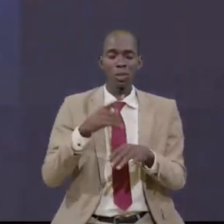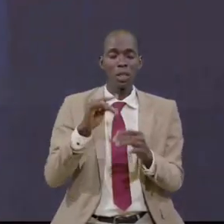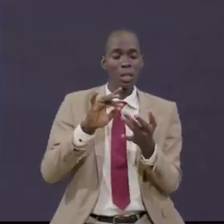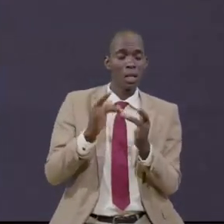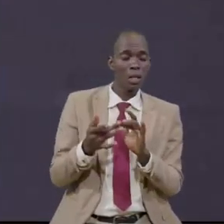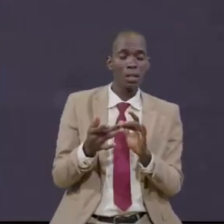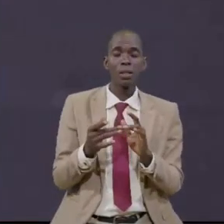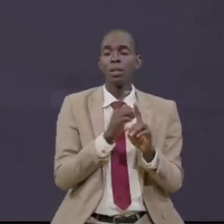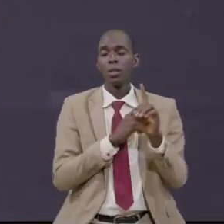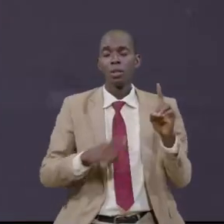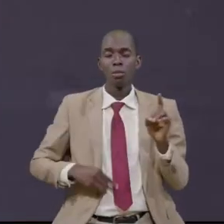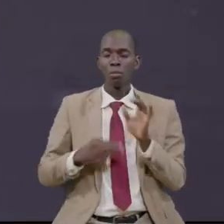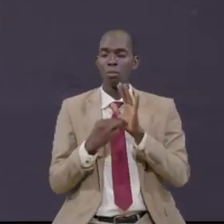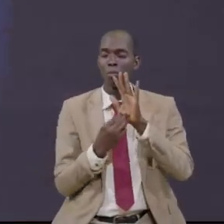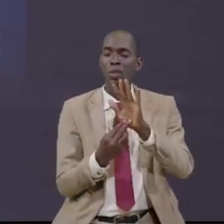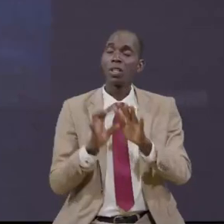manifeste-toi.